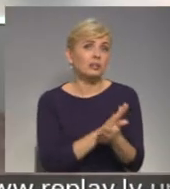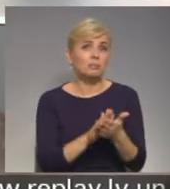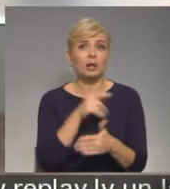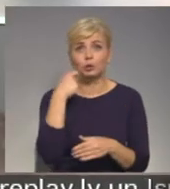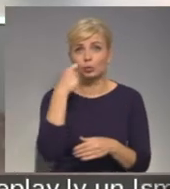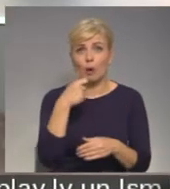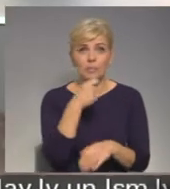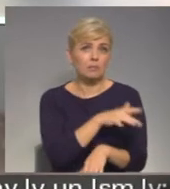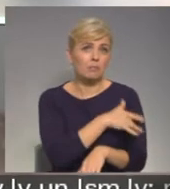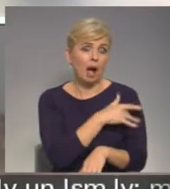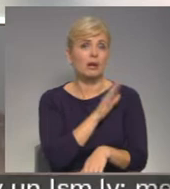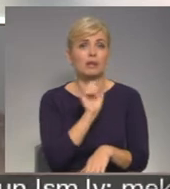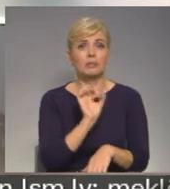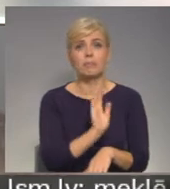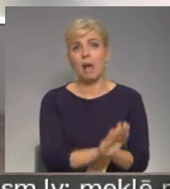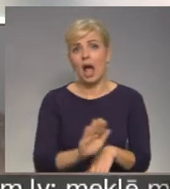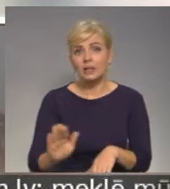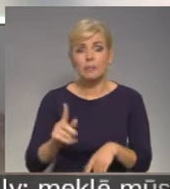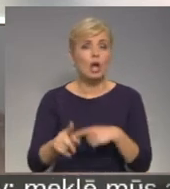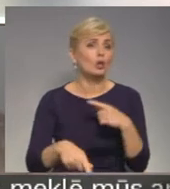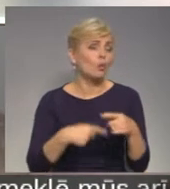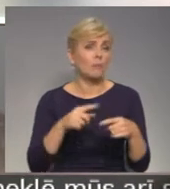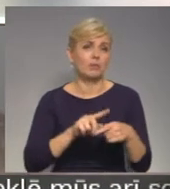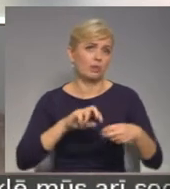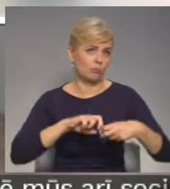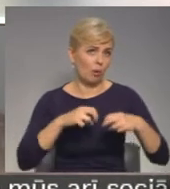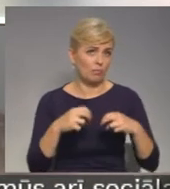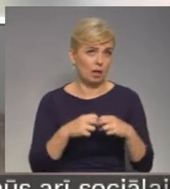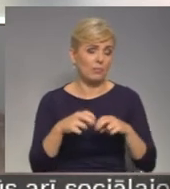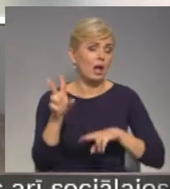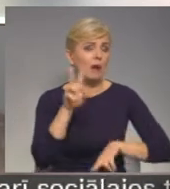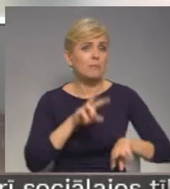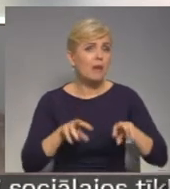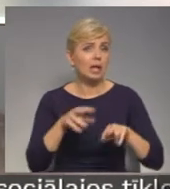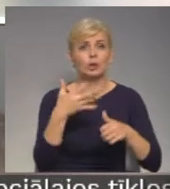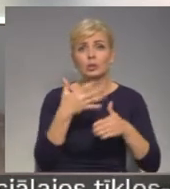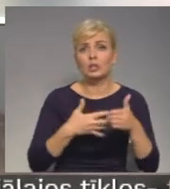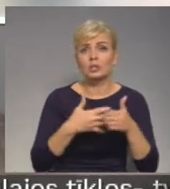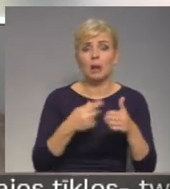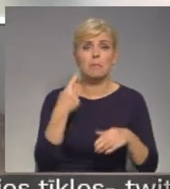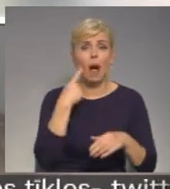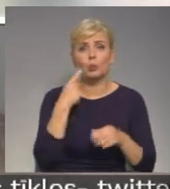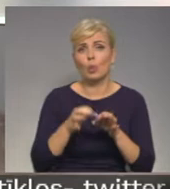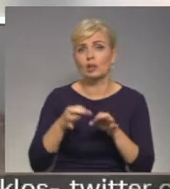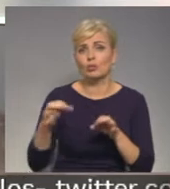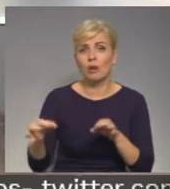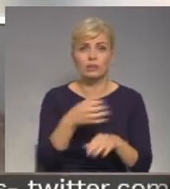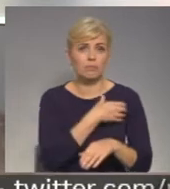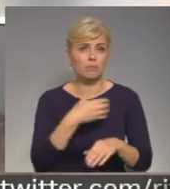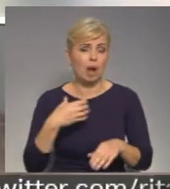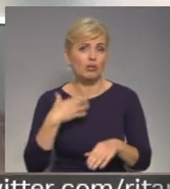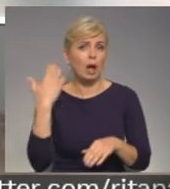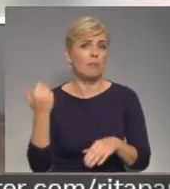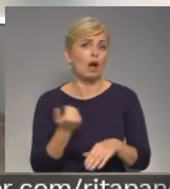Bezmaksas zobārstniecības pakalpojumu pieejamība bērniem joprojām ir problēma. Meklējot risinājumu, Madonas novada pašvaldība pērn vēra